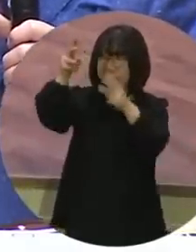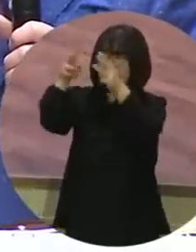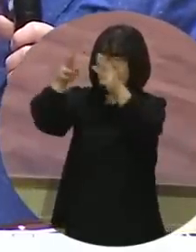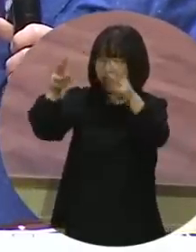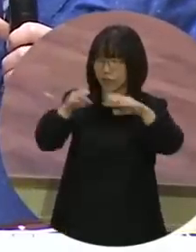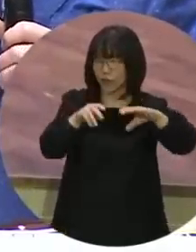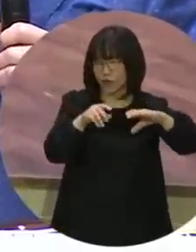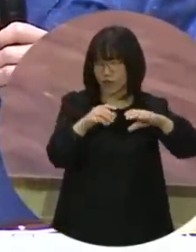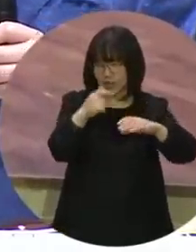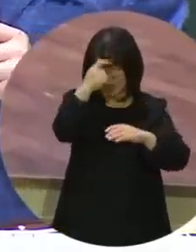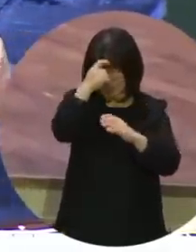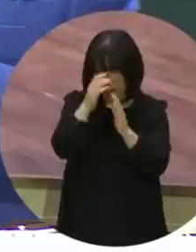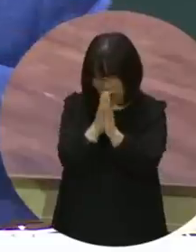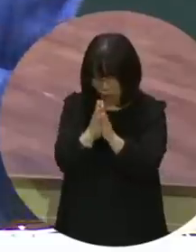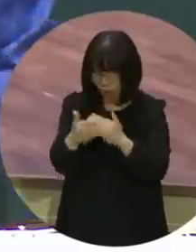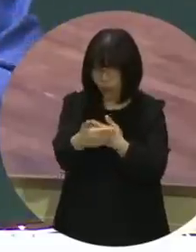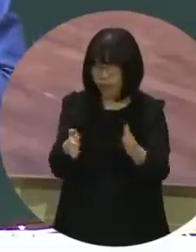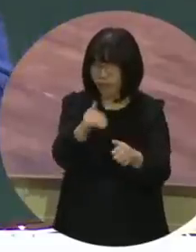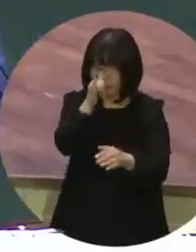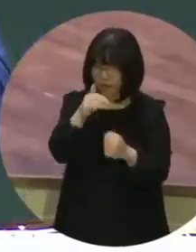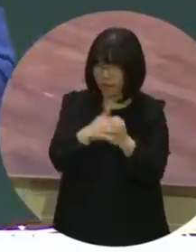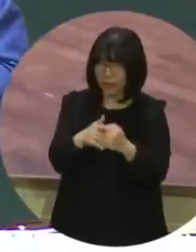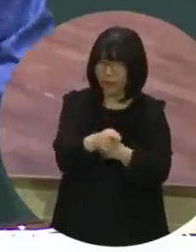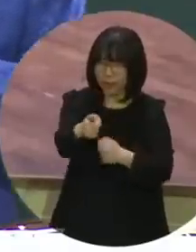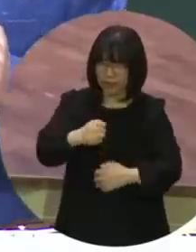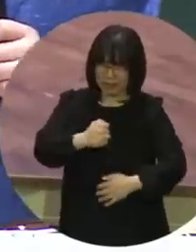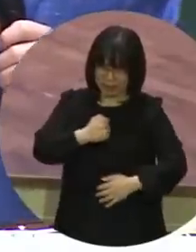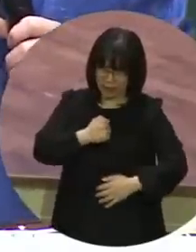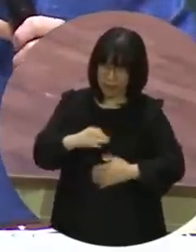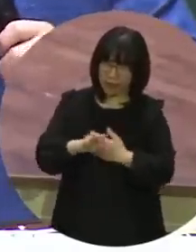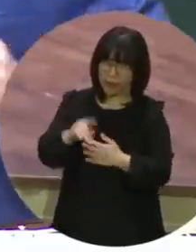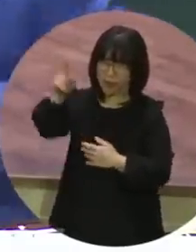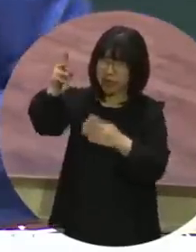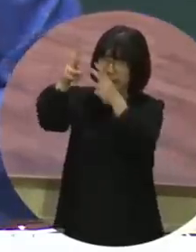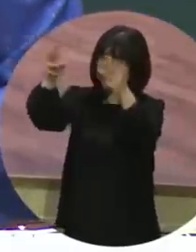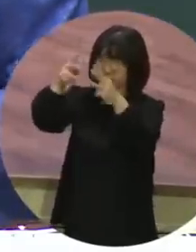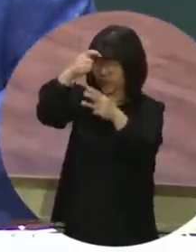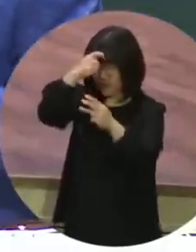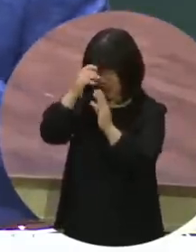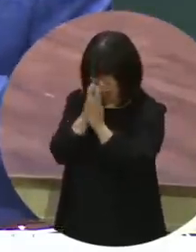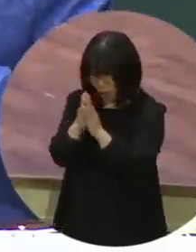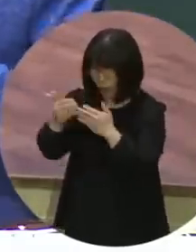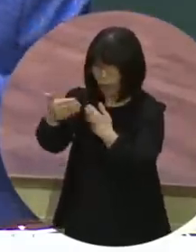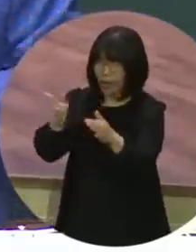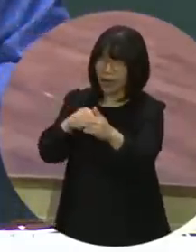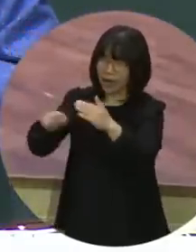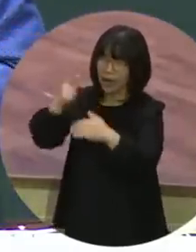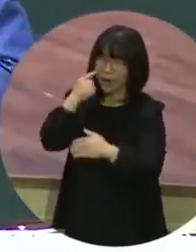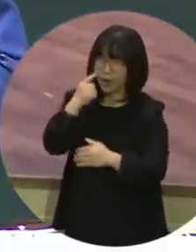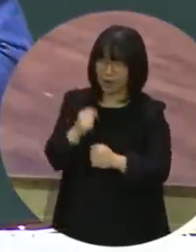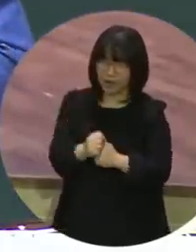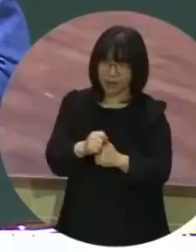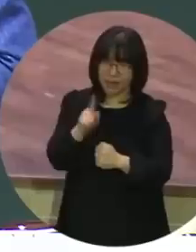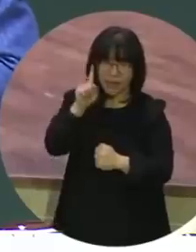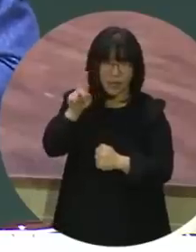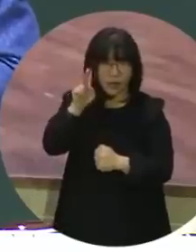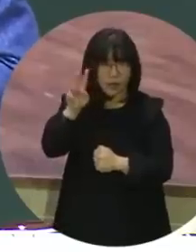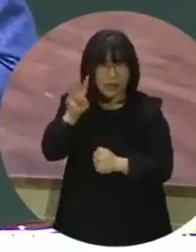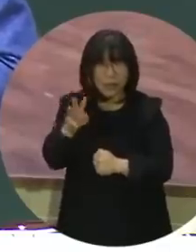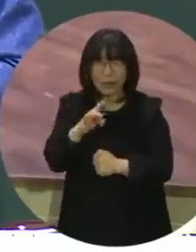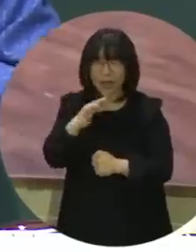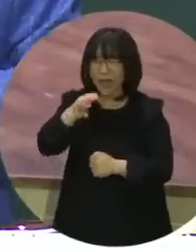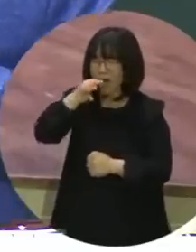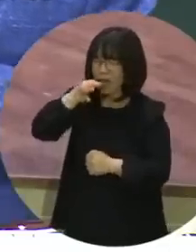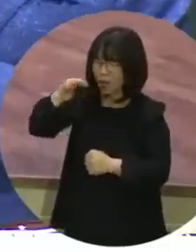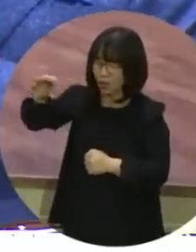쥐야. 답답하고 힘들고 어렵고 고통스럽고도 아버지 한 3일만 불러보세요. 어떤 일이 생기는가.